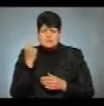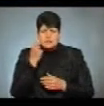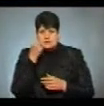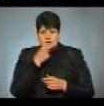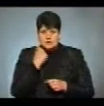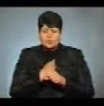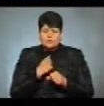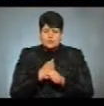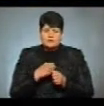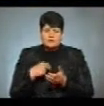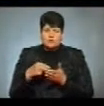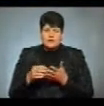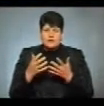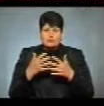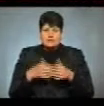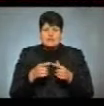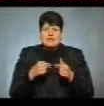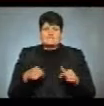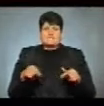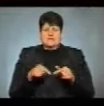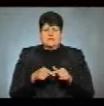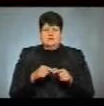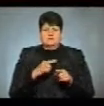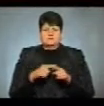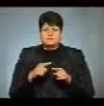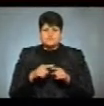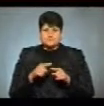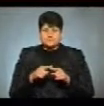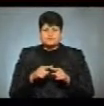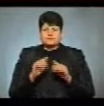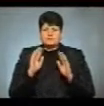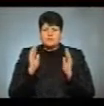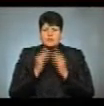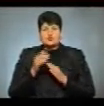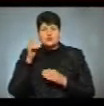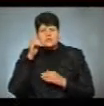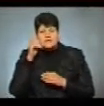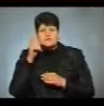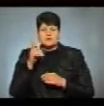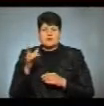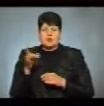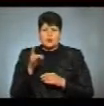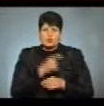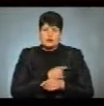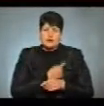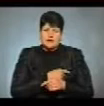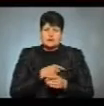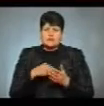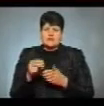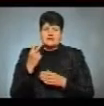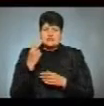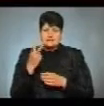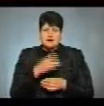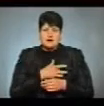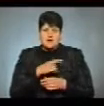роботи членкині закупили обладнання для відділення інтенсивної терапії новонароджених Чортківської районної лікарні. Придбали два